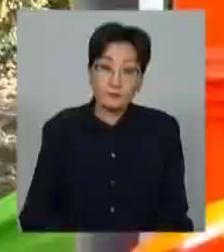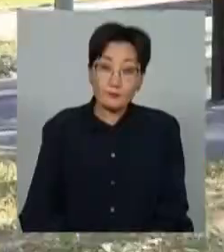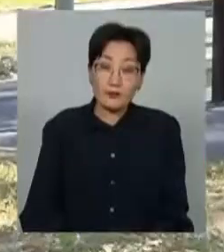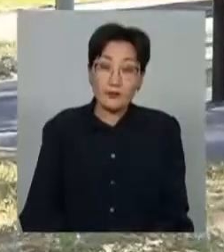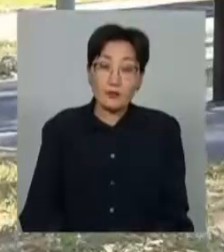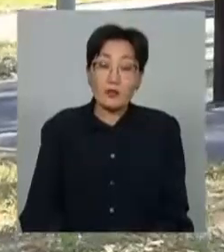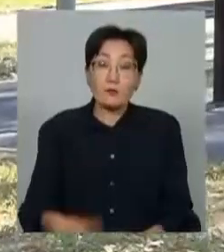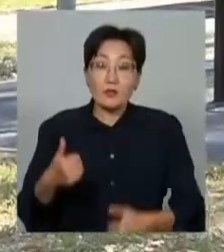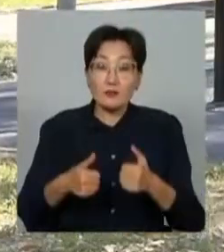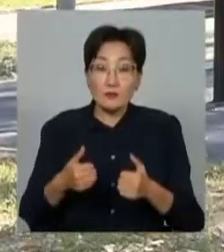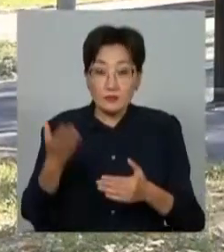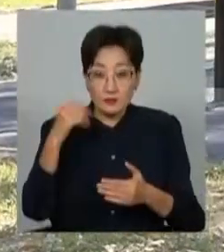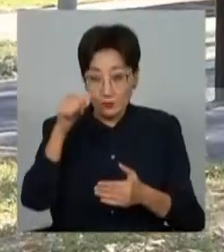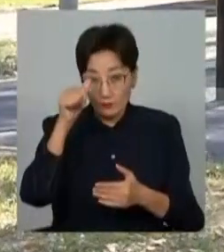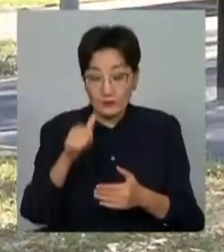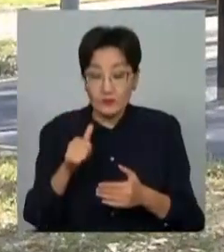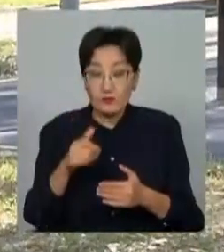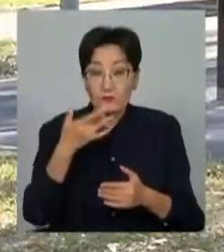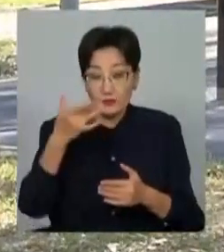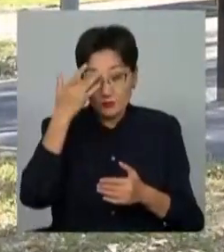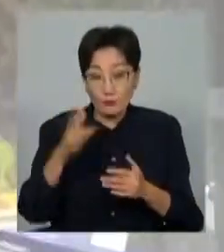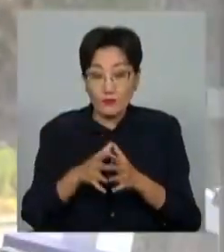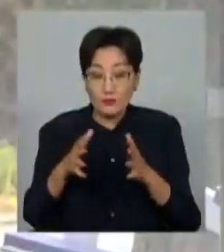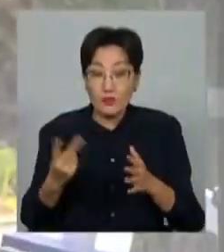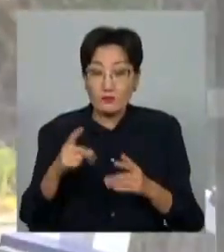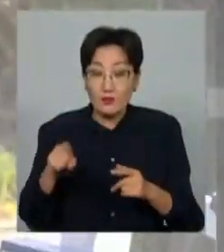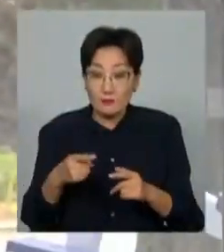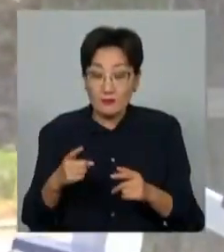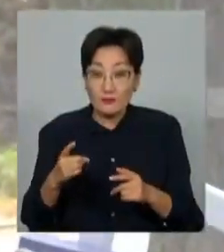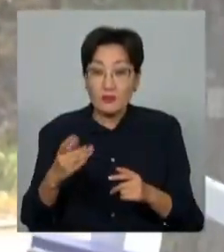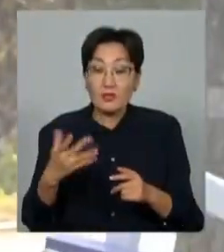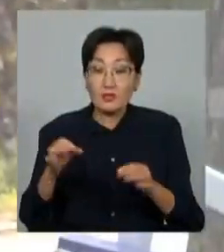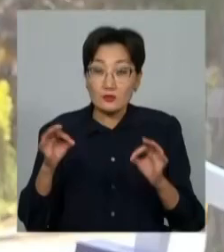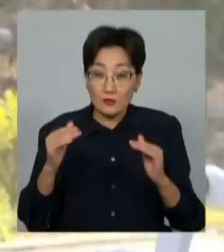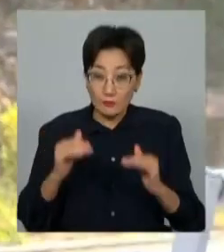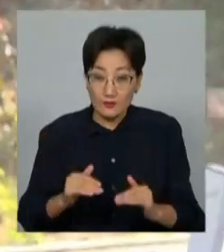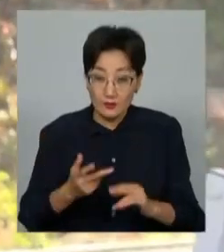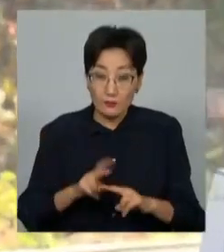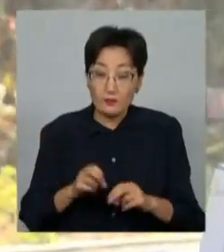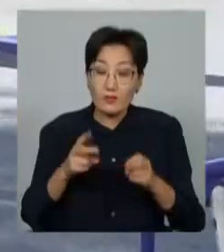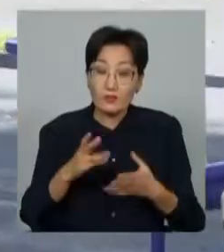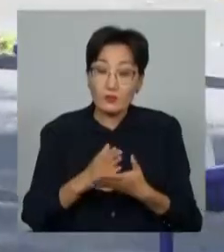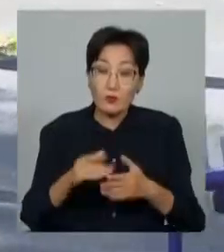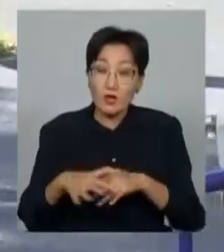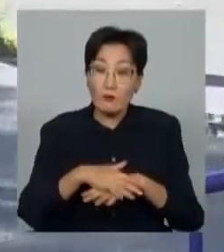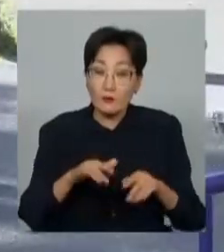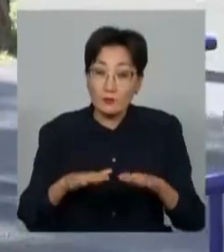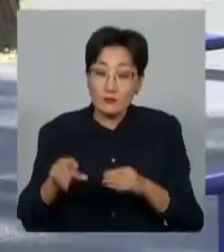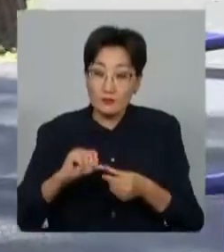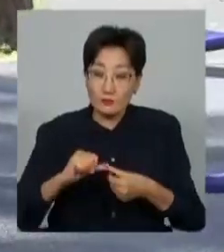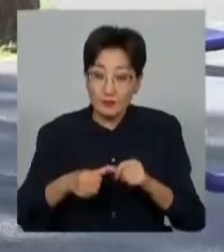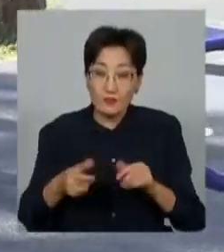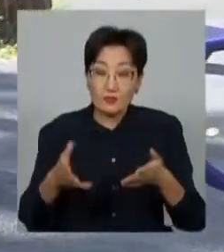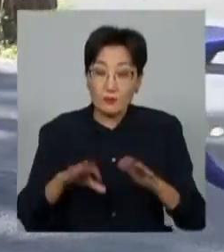По сравнению с нынешним летом, количество очагов снизилось более чем в 2,5 раза. Однако опасность еще не миновала. Общественные места по-прежнему